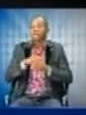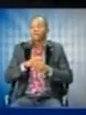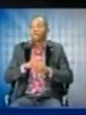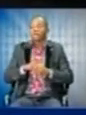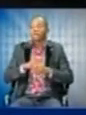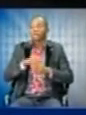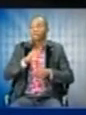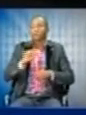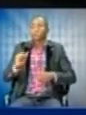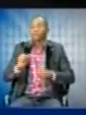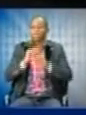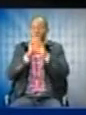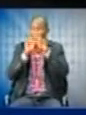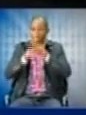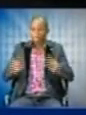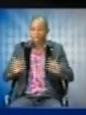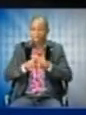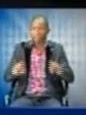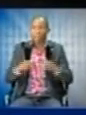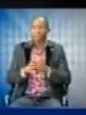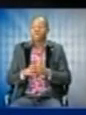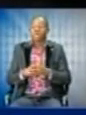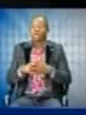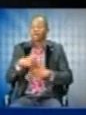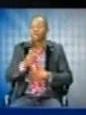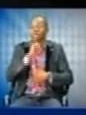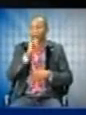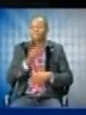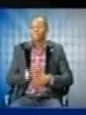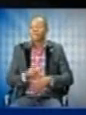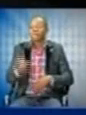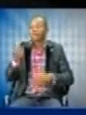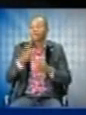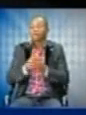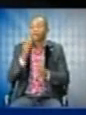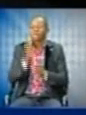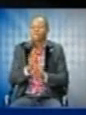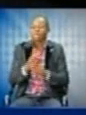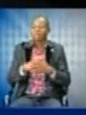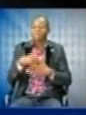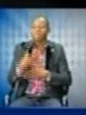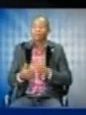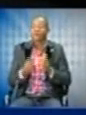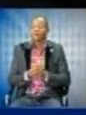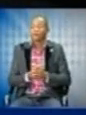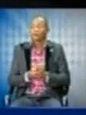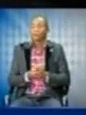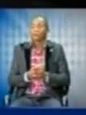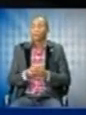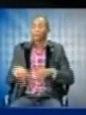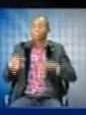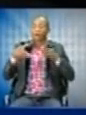dans la diversité. Et puis, il ne faut pas qu'on précipite. Il ne faut pas que, justement, on crée des